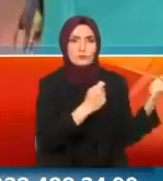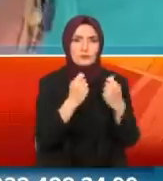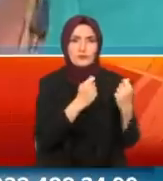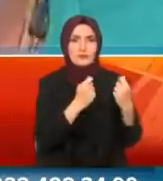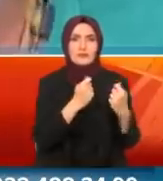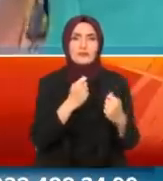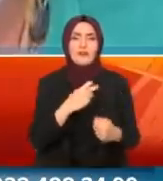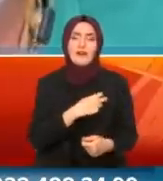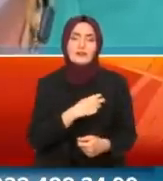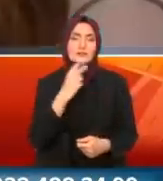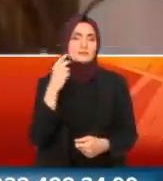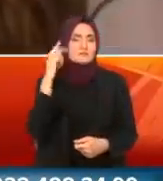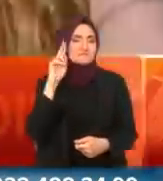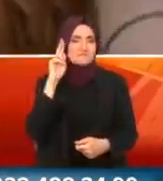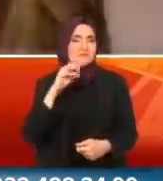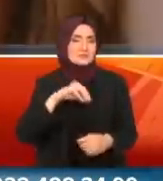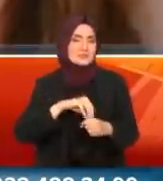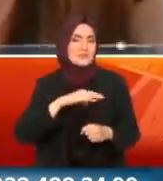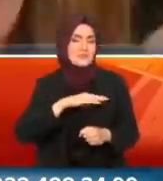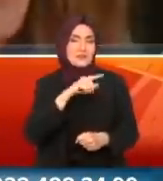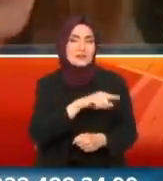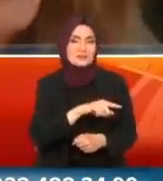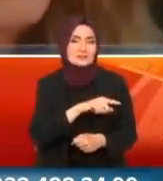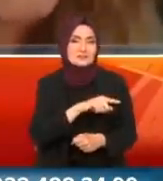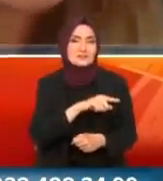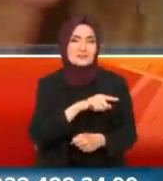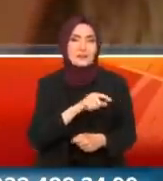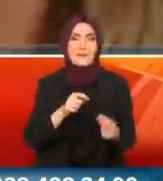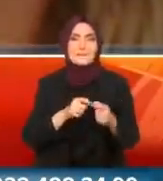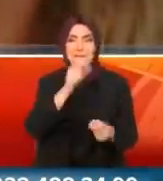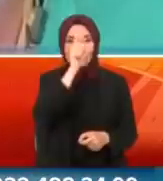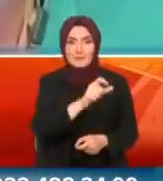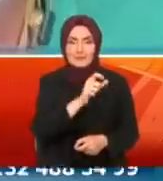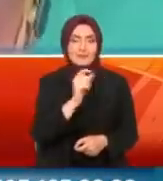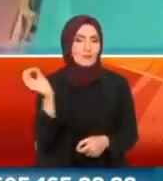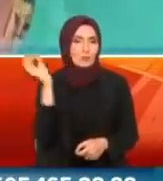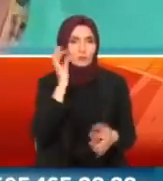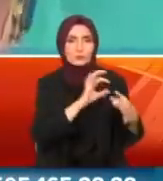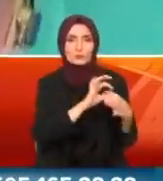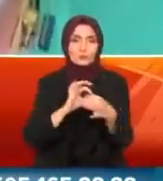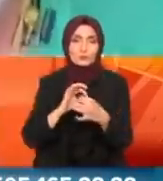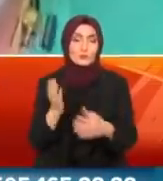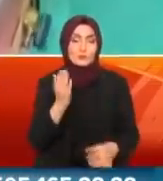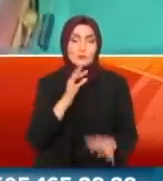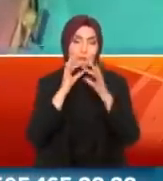how cute I always thought you were. Brad Pitt'in duyduğu cümlelerden mutlu olduysa her halinden